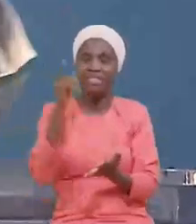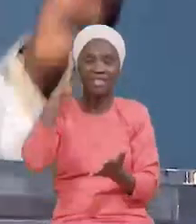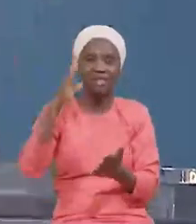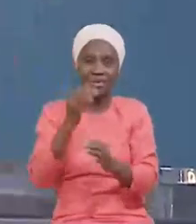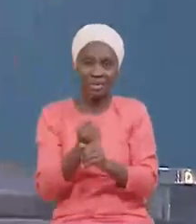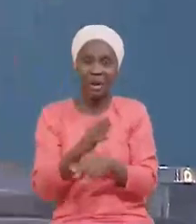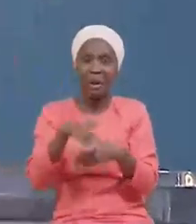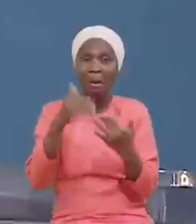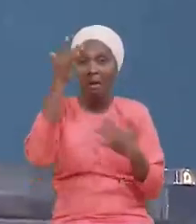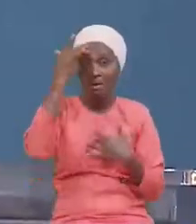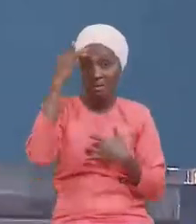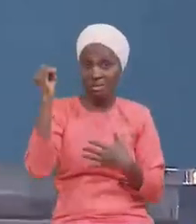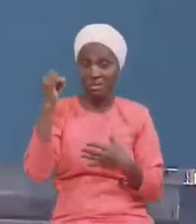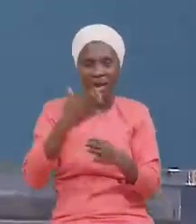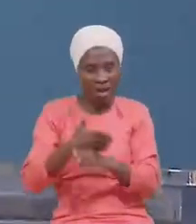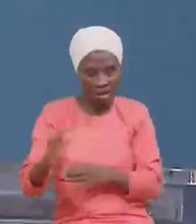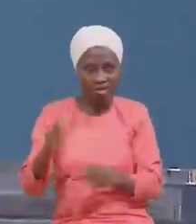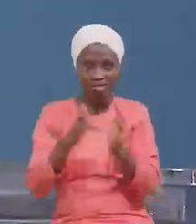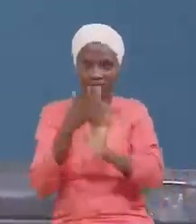Il va ôter vos infirmités.